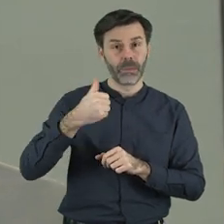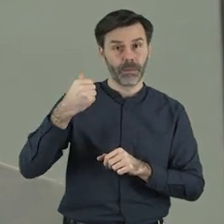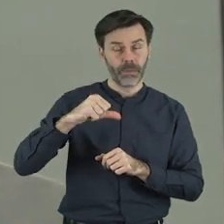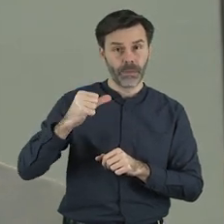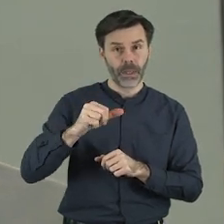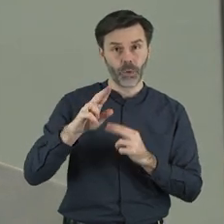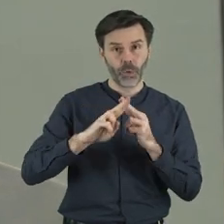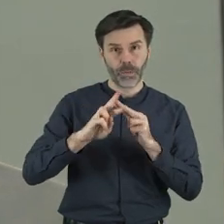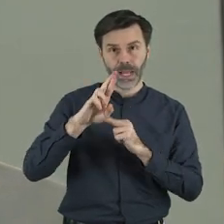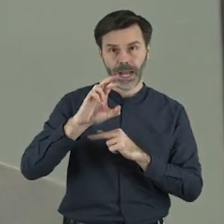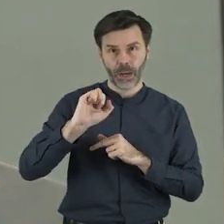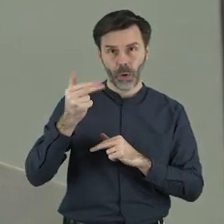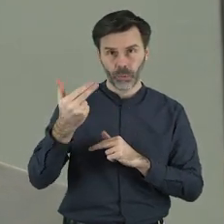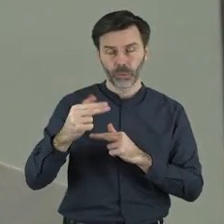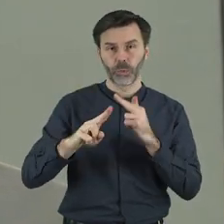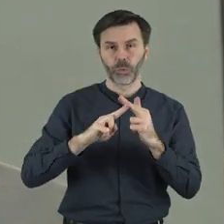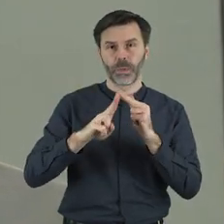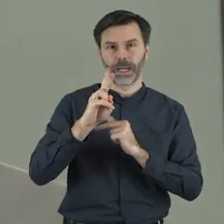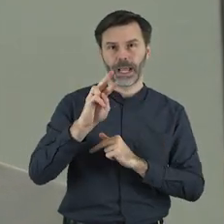numeru